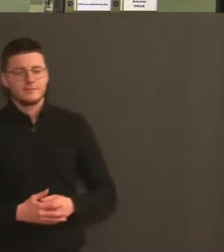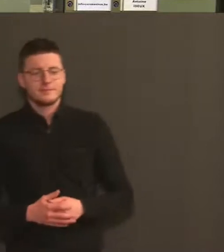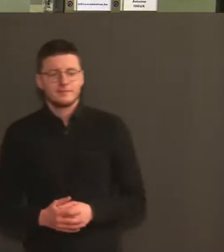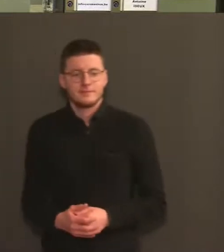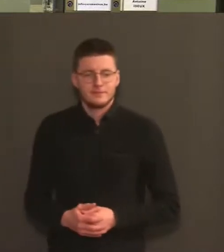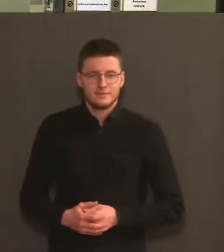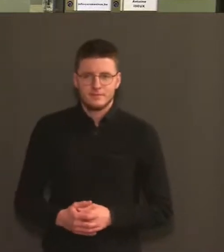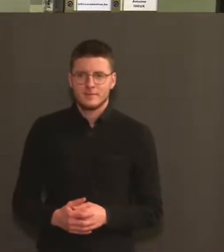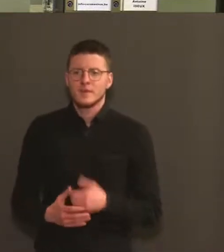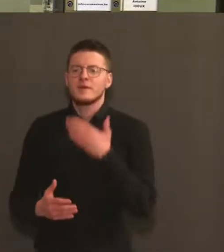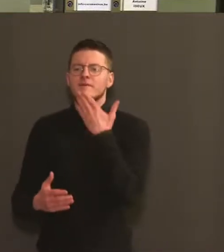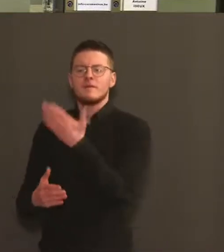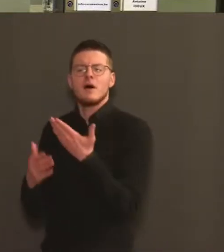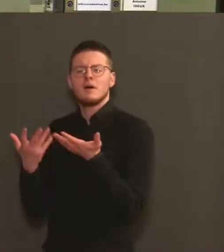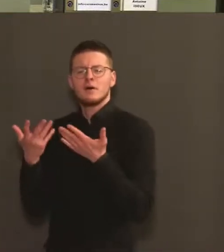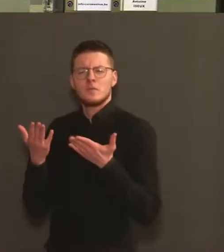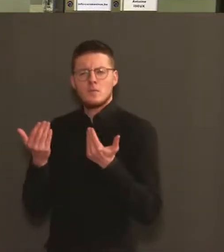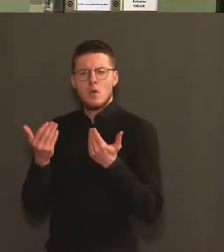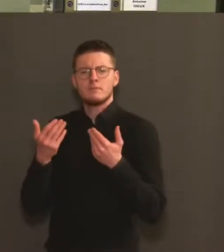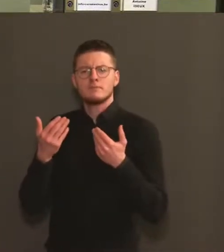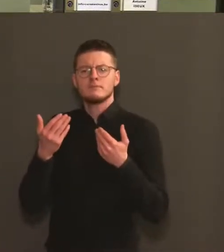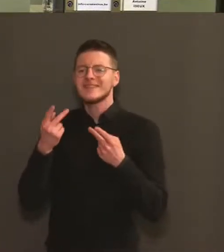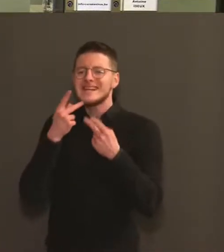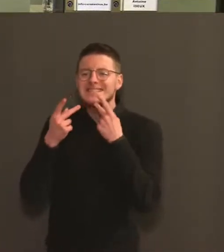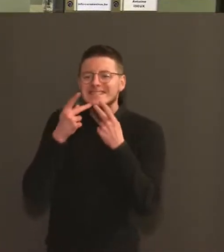Waarom neemt het aantal tests af?